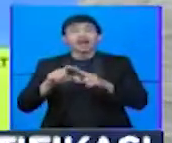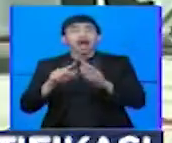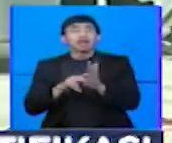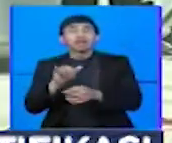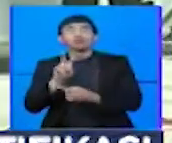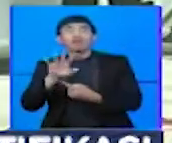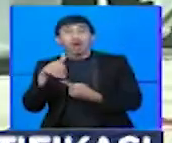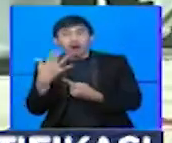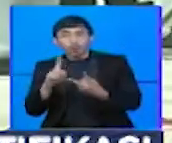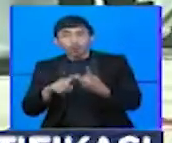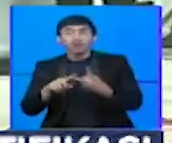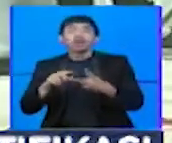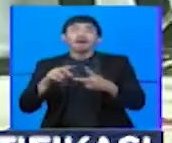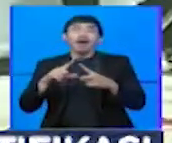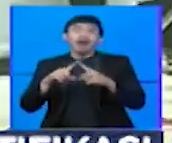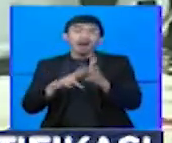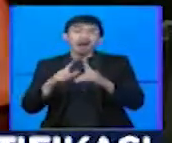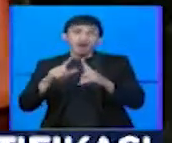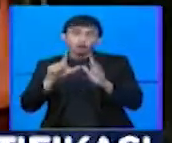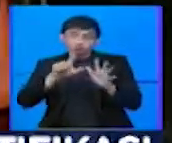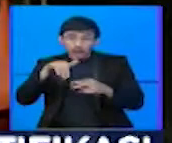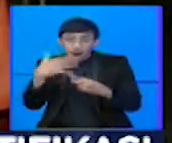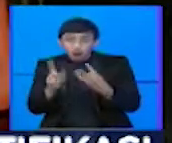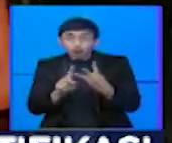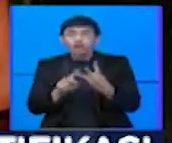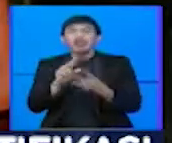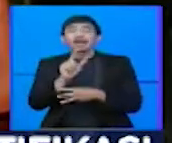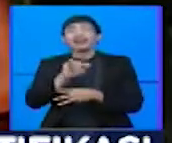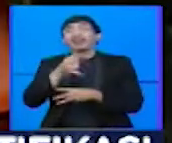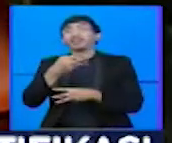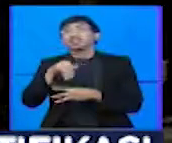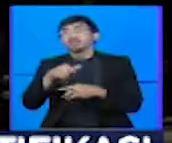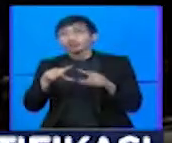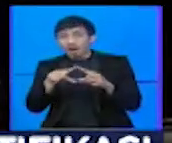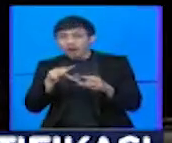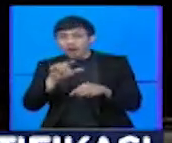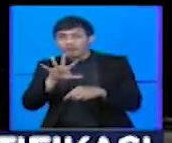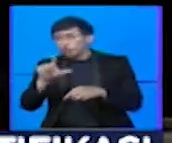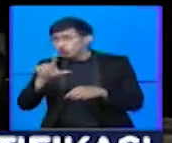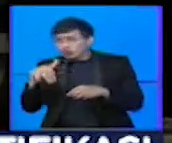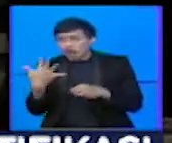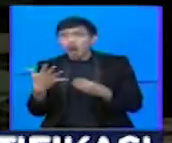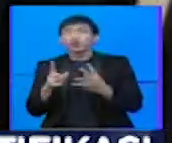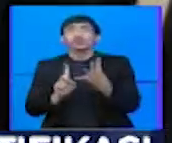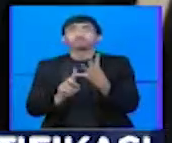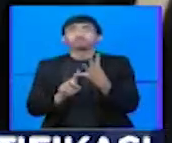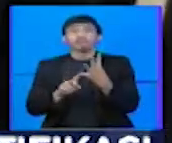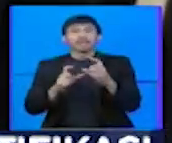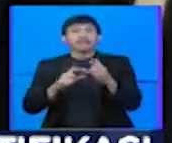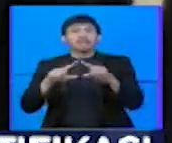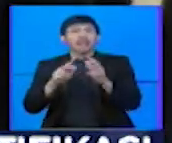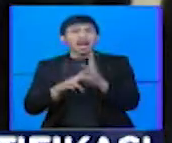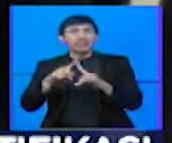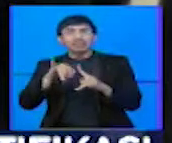Wahyudi 7 tahun, Razanah 57 tahun, serta Panca Nur Santi 60 tahun.